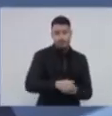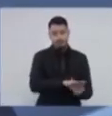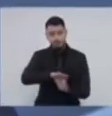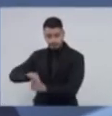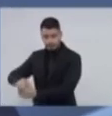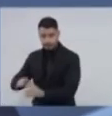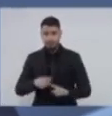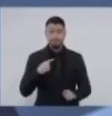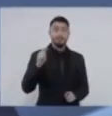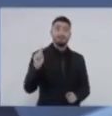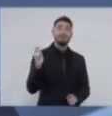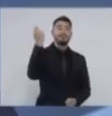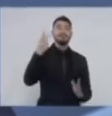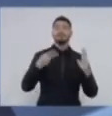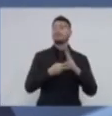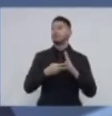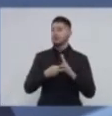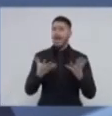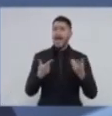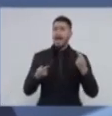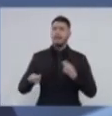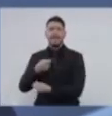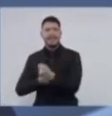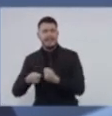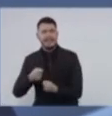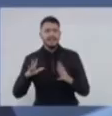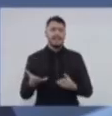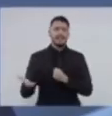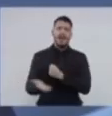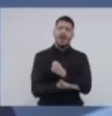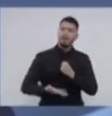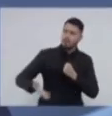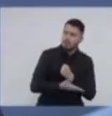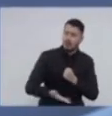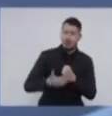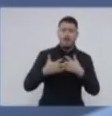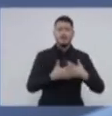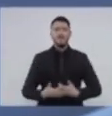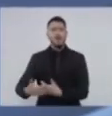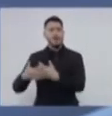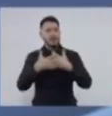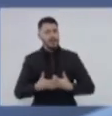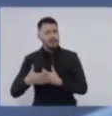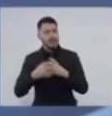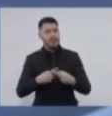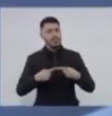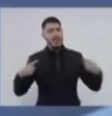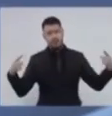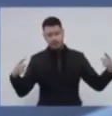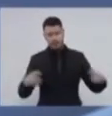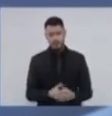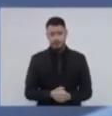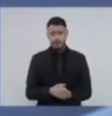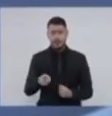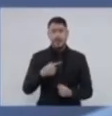επιδότηση σε μη οικιακά τιμολόγια δηλαδή σε αγροτικά εμπορικά βιομηχανικά επαγγελματικά λοιπές χρήσεις και άλλα για